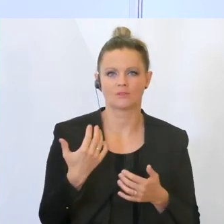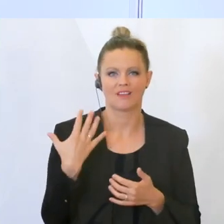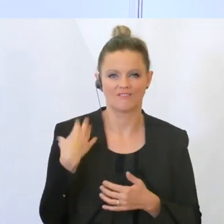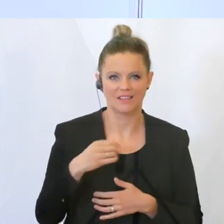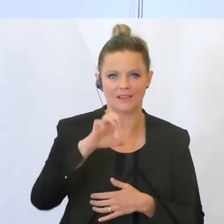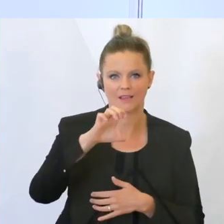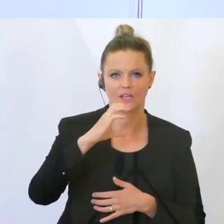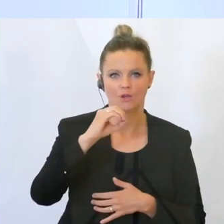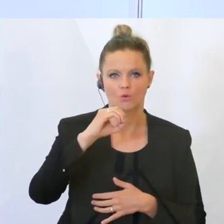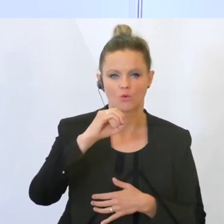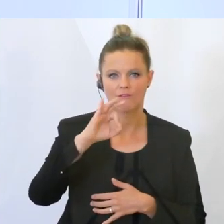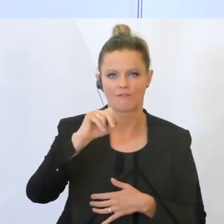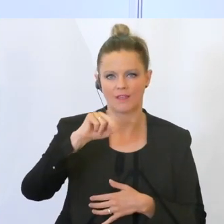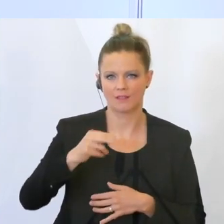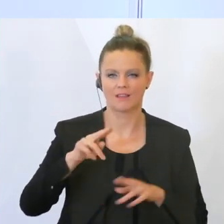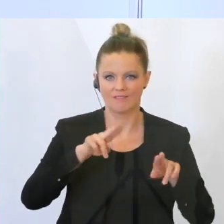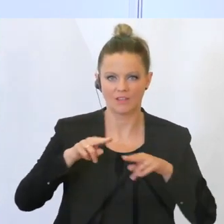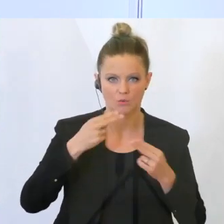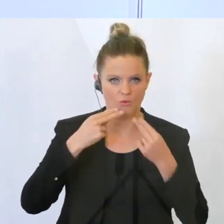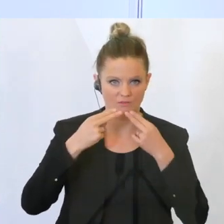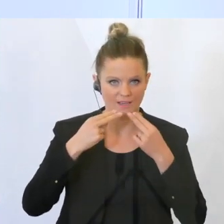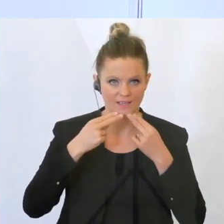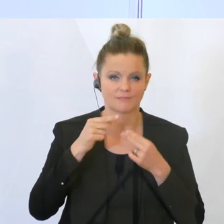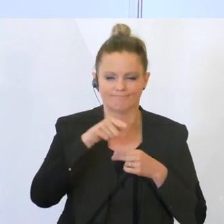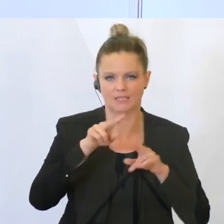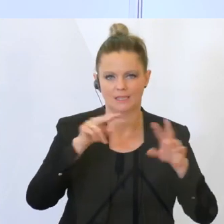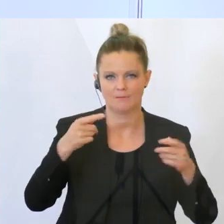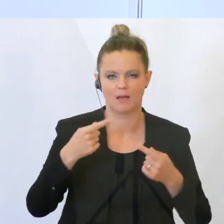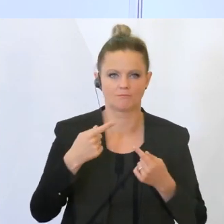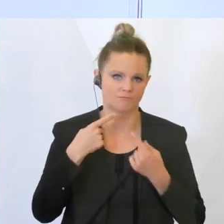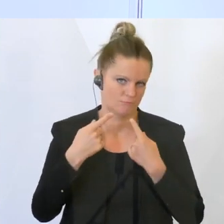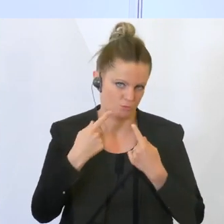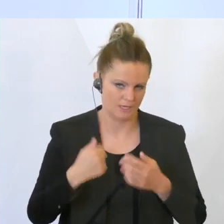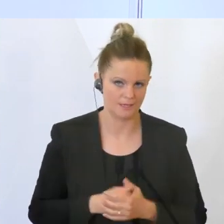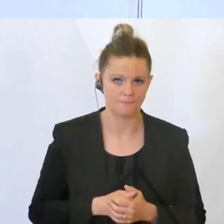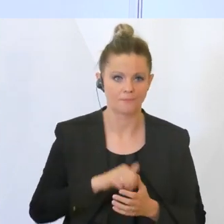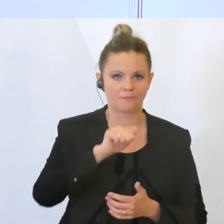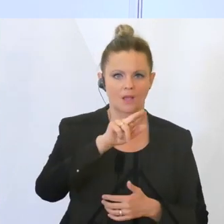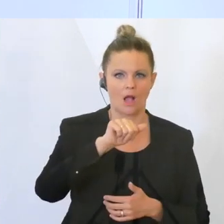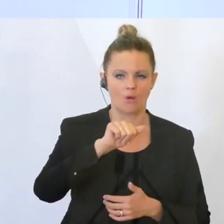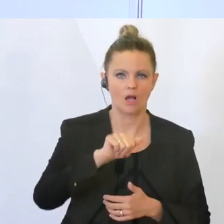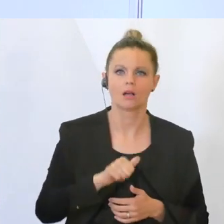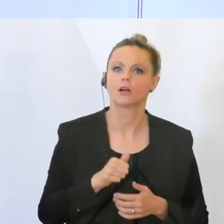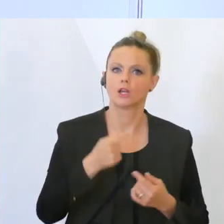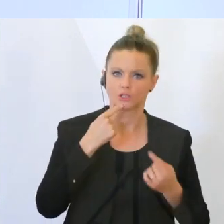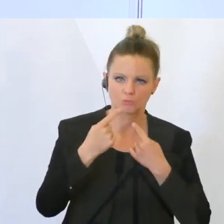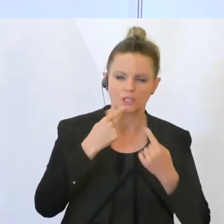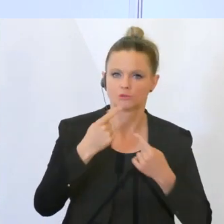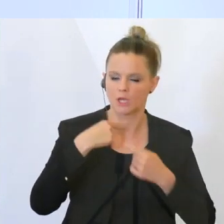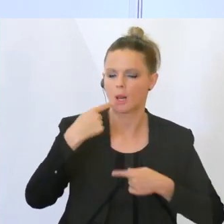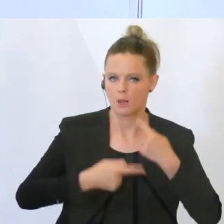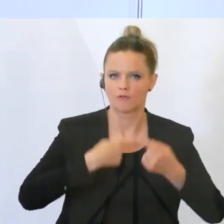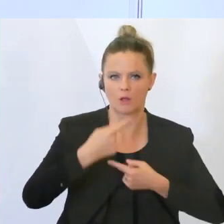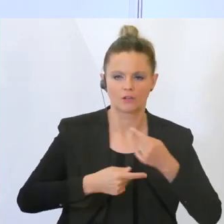es auch um diese Themen gehen wird. Zur ersten Frage betreffend Auer, die Gespräche laufen weiter, wir kommen Schritt für Schritt voran,